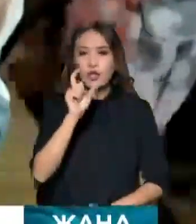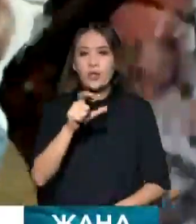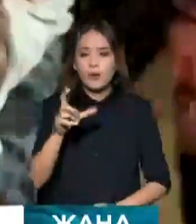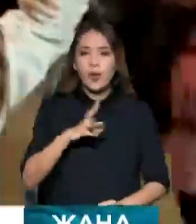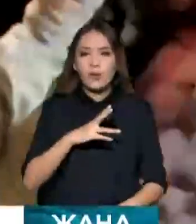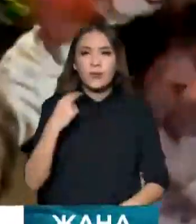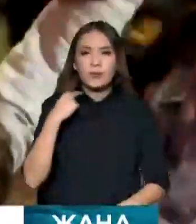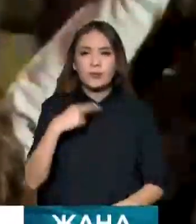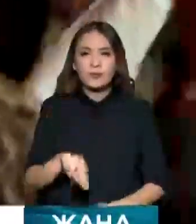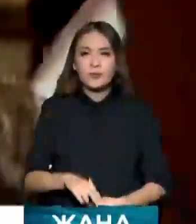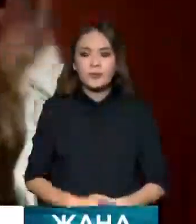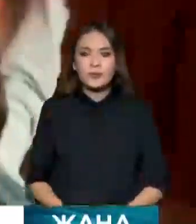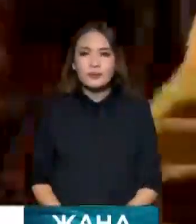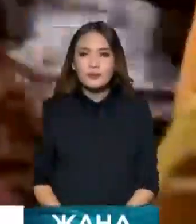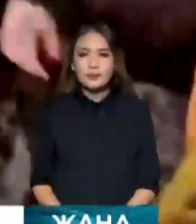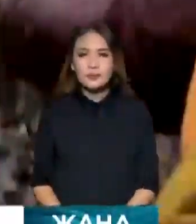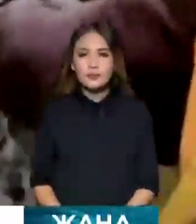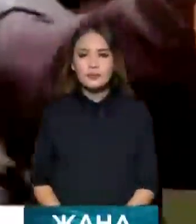тұтқындалды.